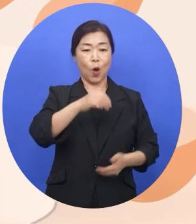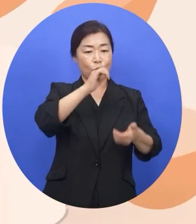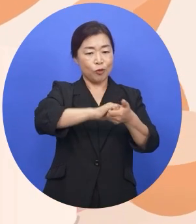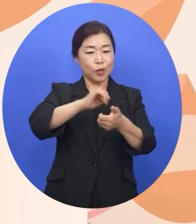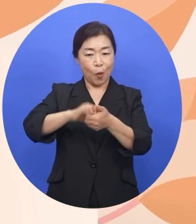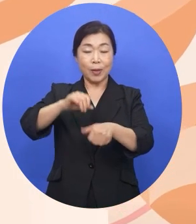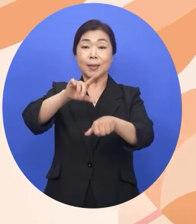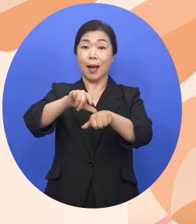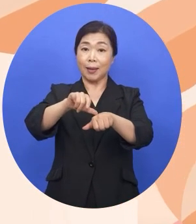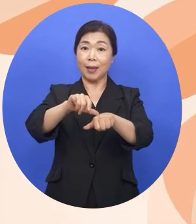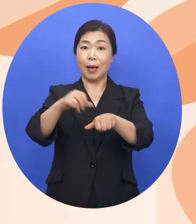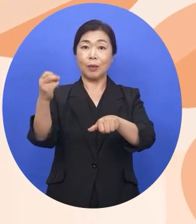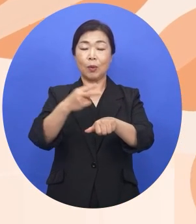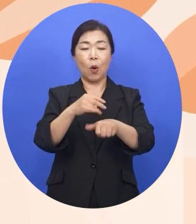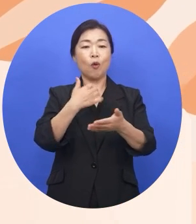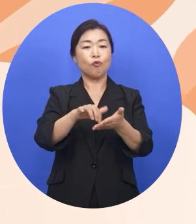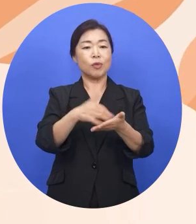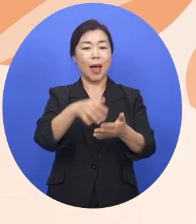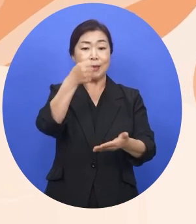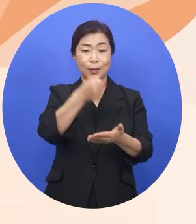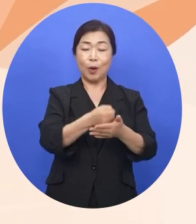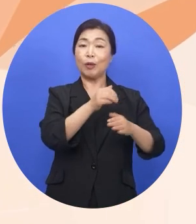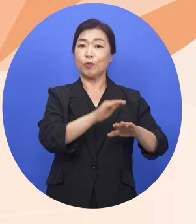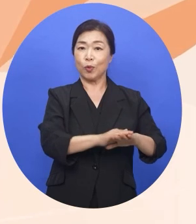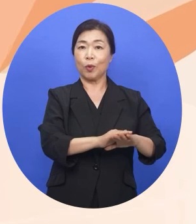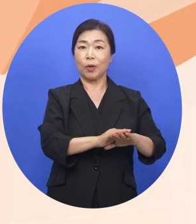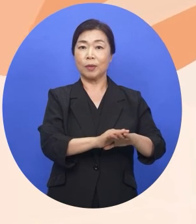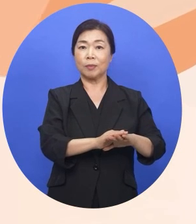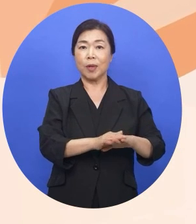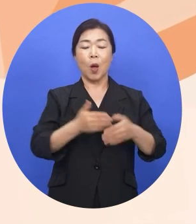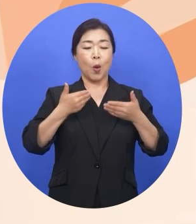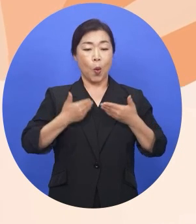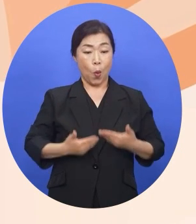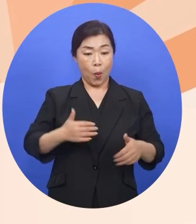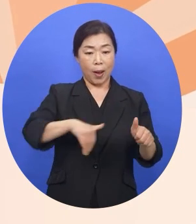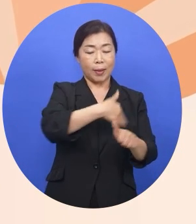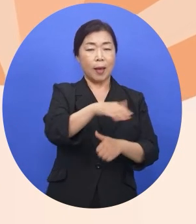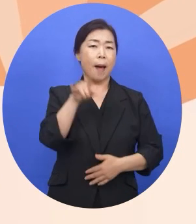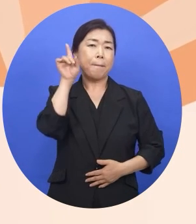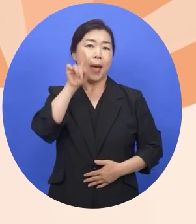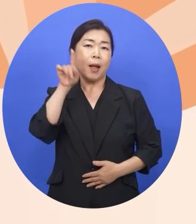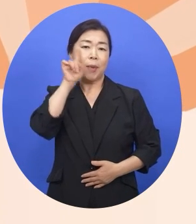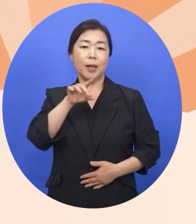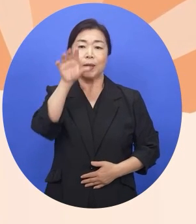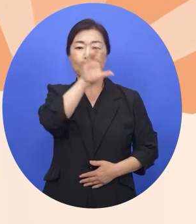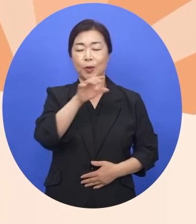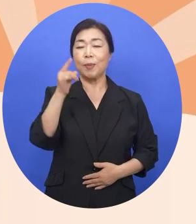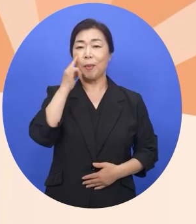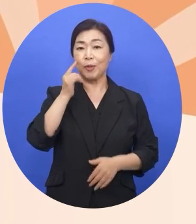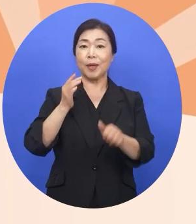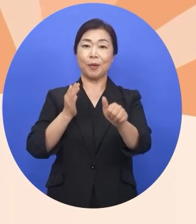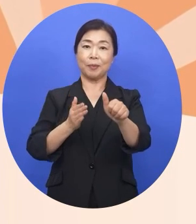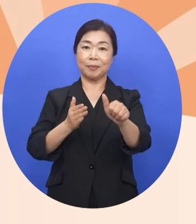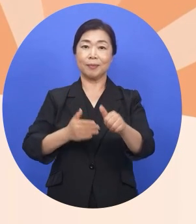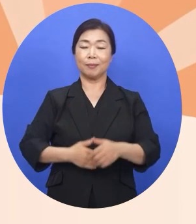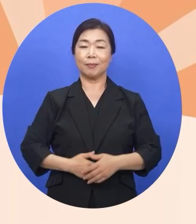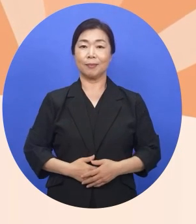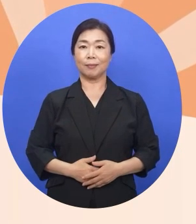그리고 규칙적인 시간이나 횟수 등을 정해두고 조용한 환경에서 매일